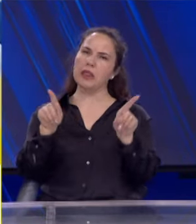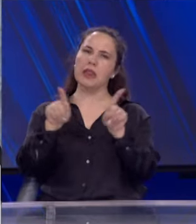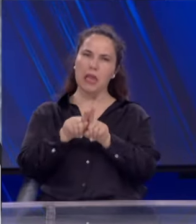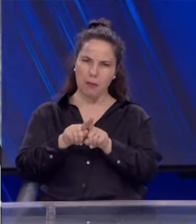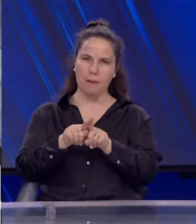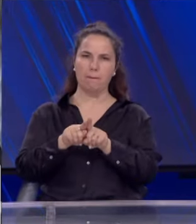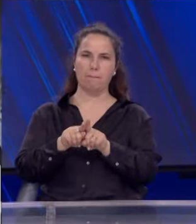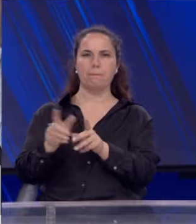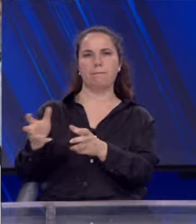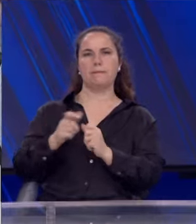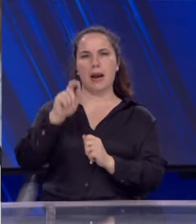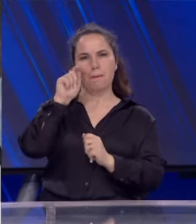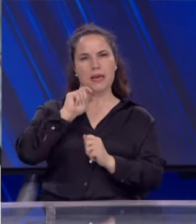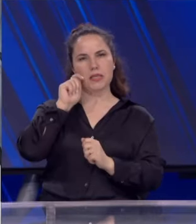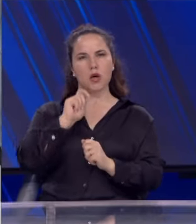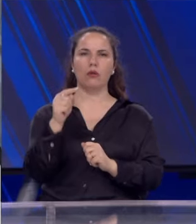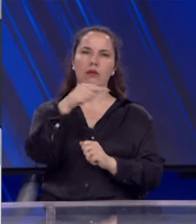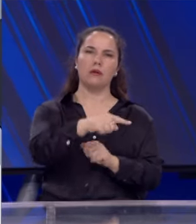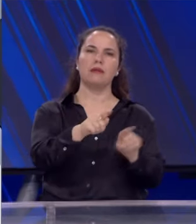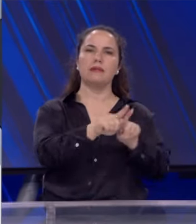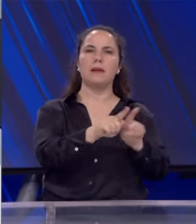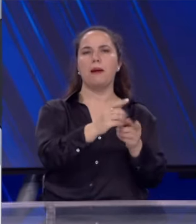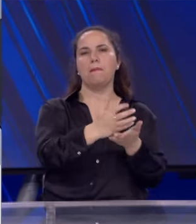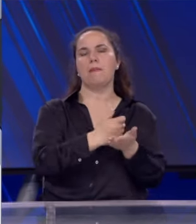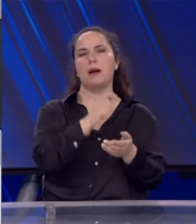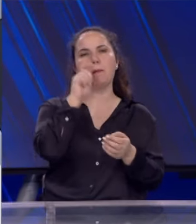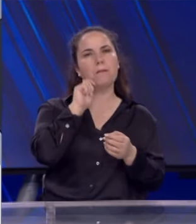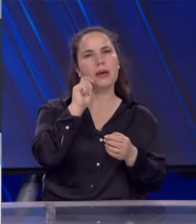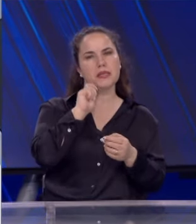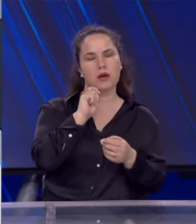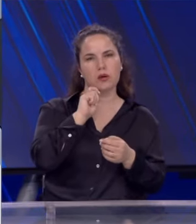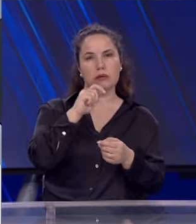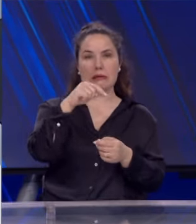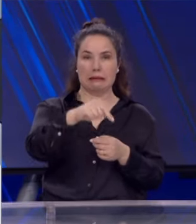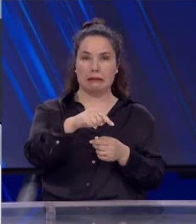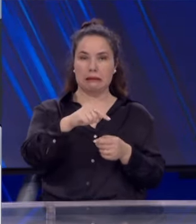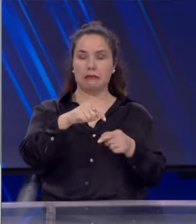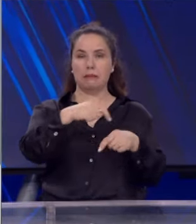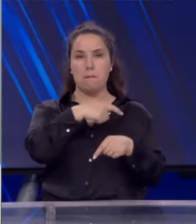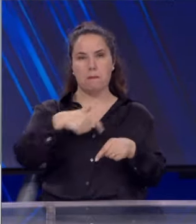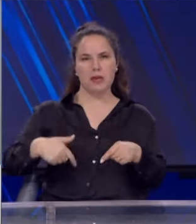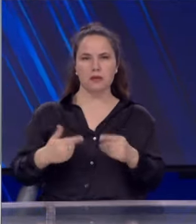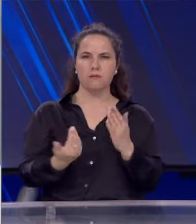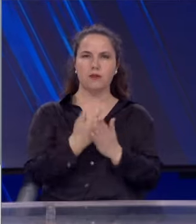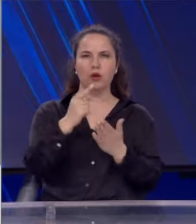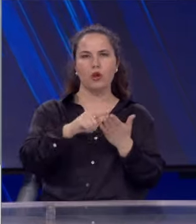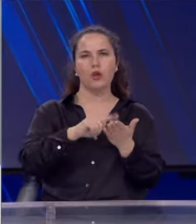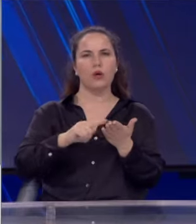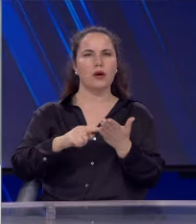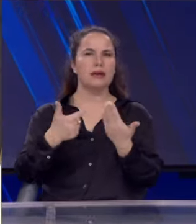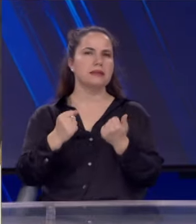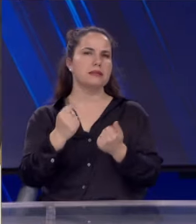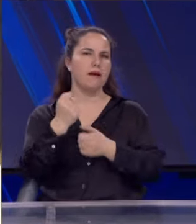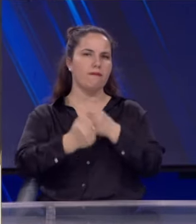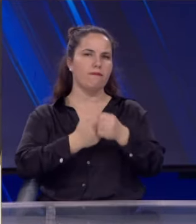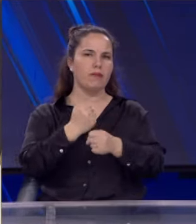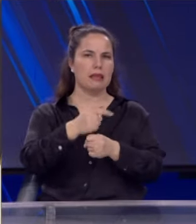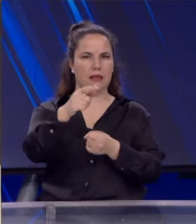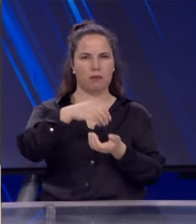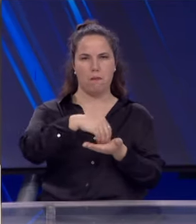shtetin fqinj, por dhe në Shqipëri, do të nisin nga puna për përllogaritjen e kontributeve që kanë paguar qytetarët shqiptar dhe ata italian.